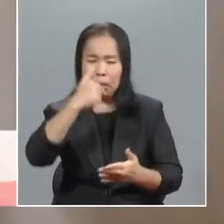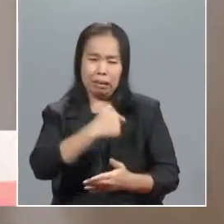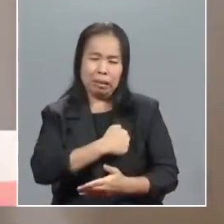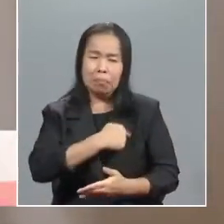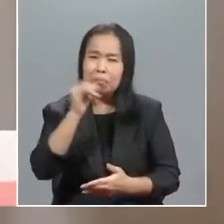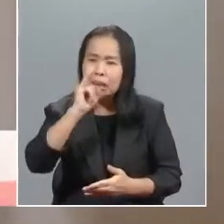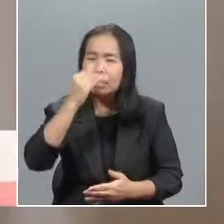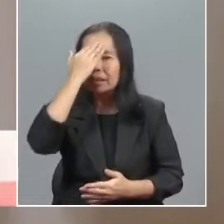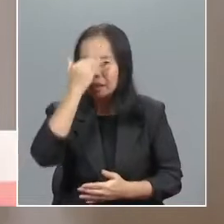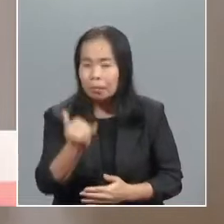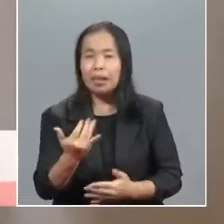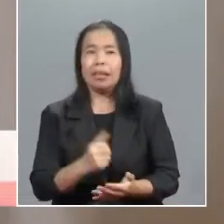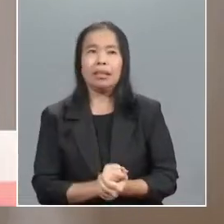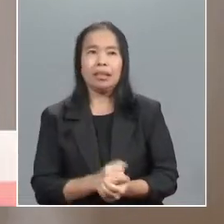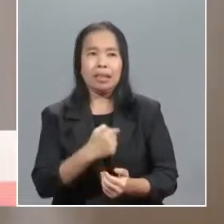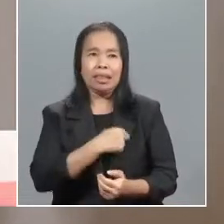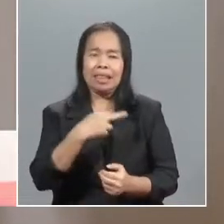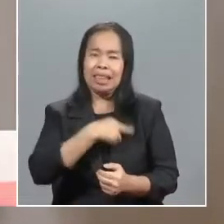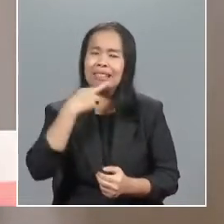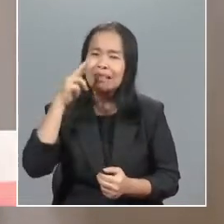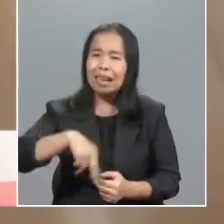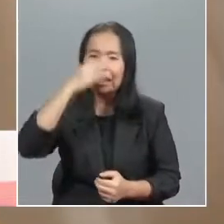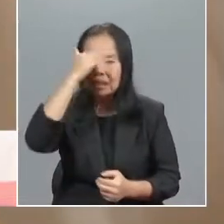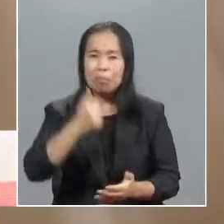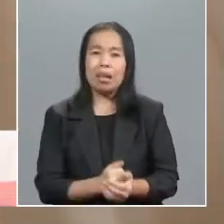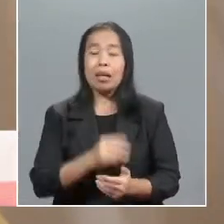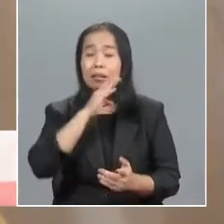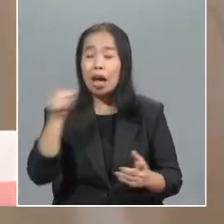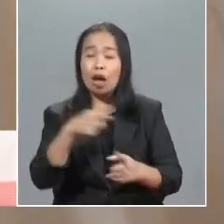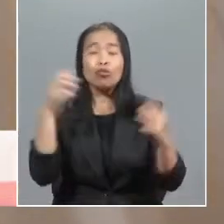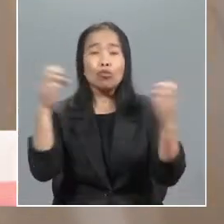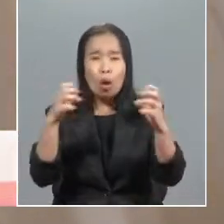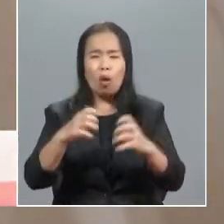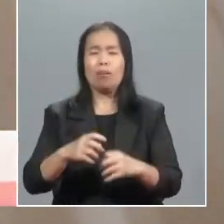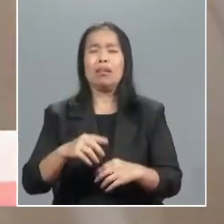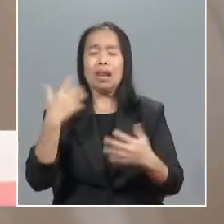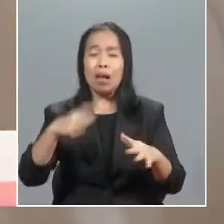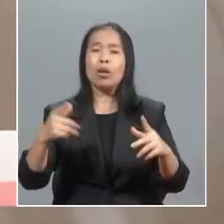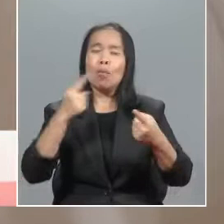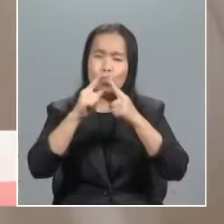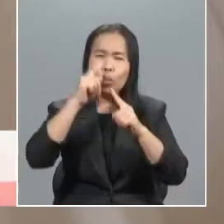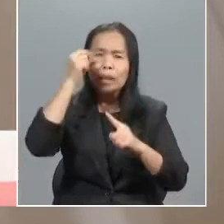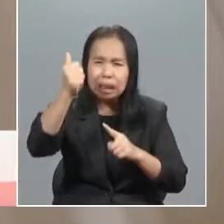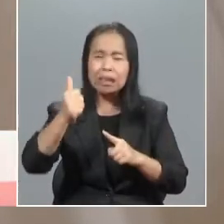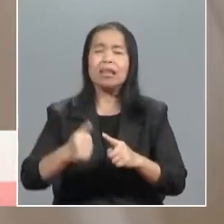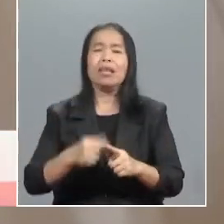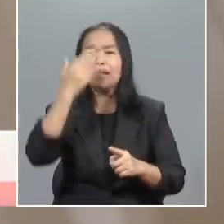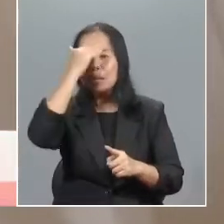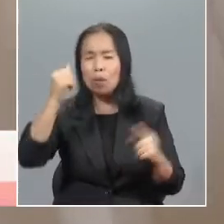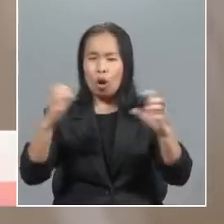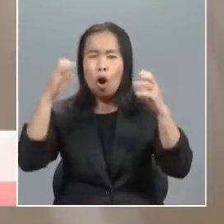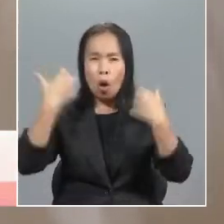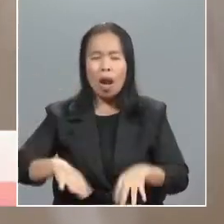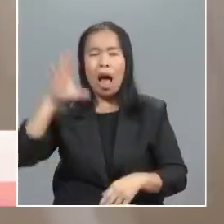นาดนี้ไม่น่าจะรุนแรงในการตัดสินปัญหาไม่มีใครอยากเสียเองไม่มีใครอยากมันเกิดแล้ว